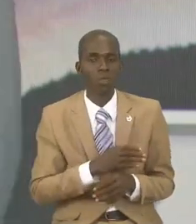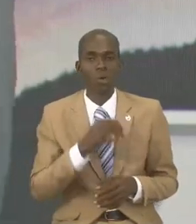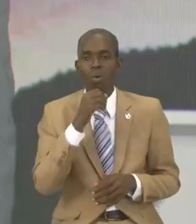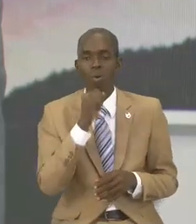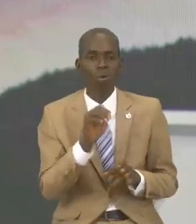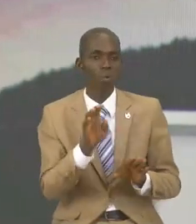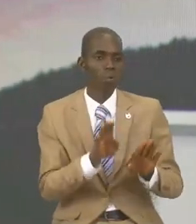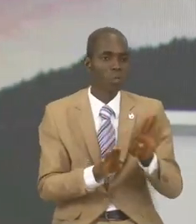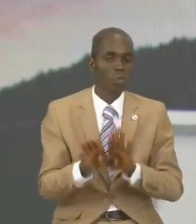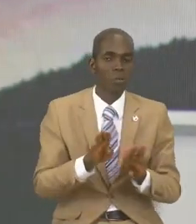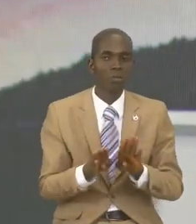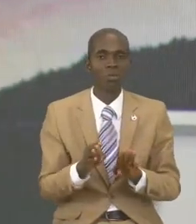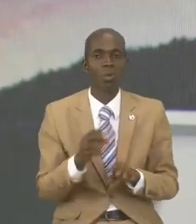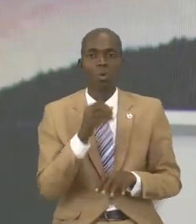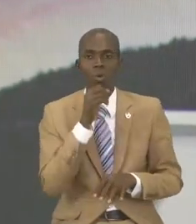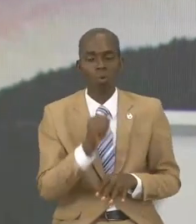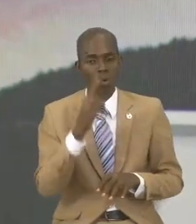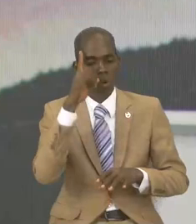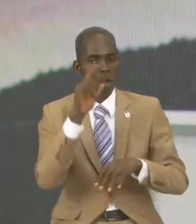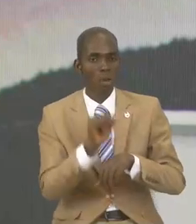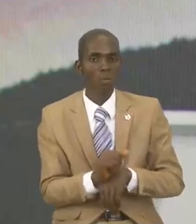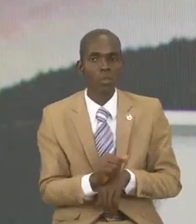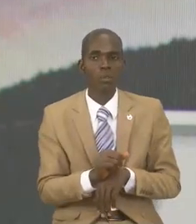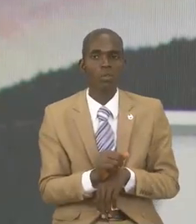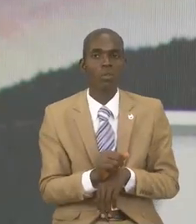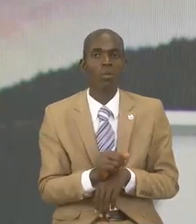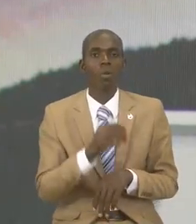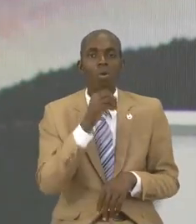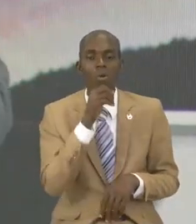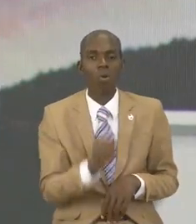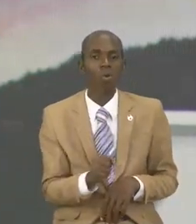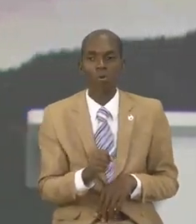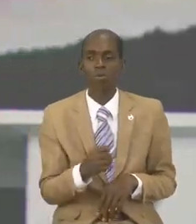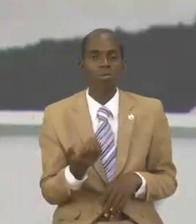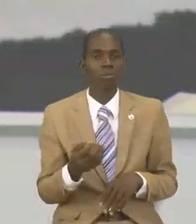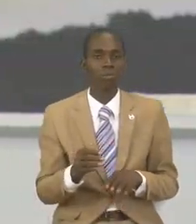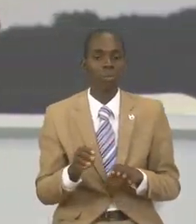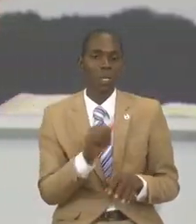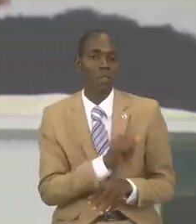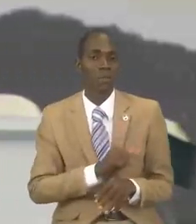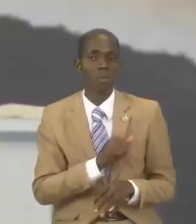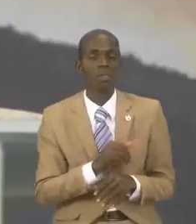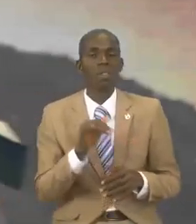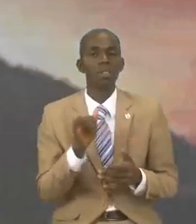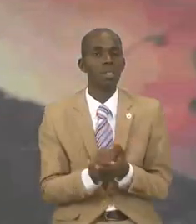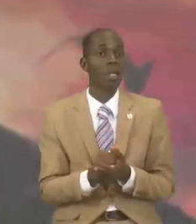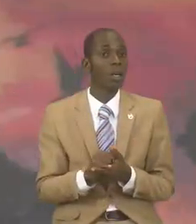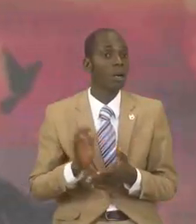dans ses anciens comportements, dans ses anciennes habitudes, dans ses vieilles indulgences,